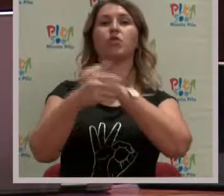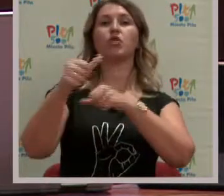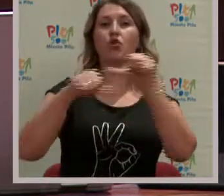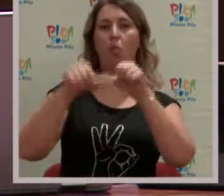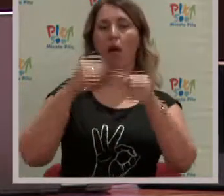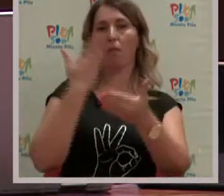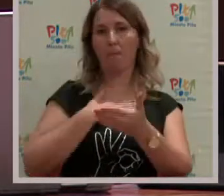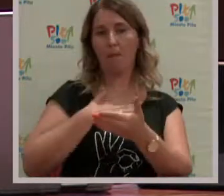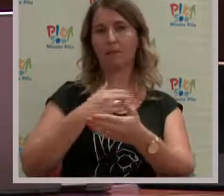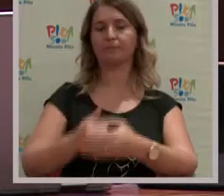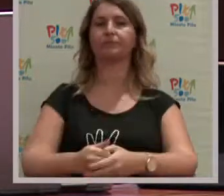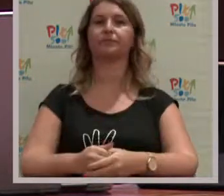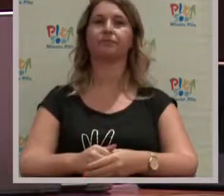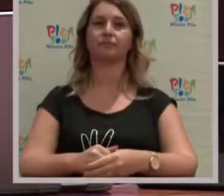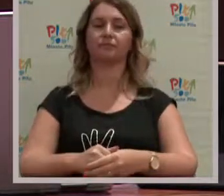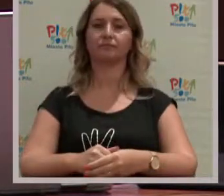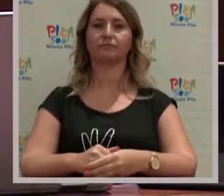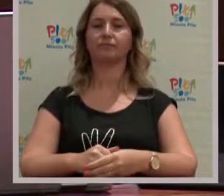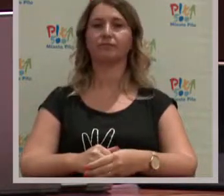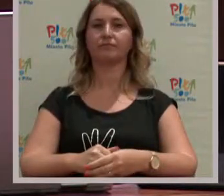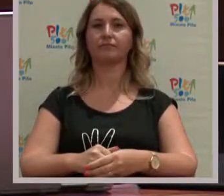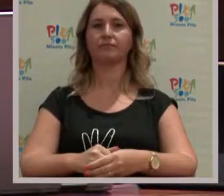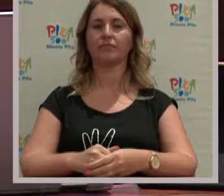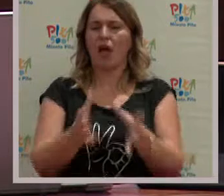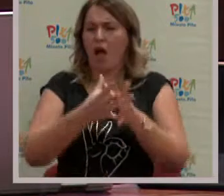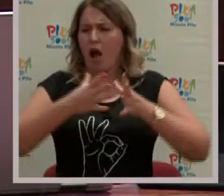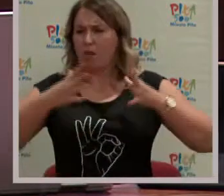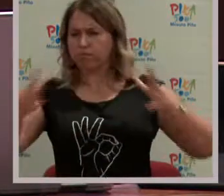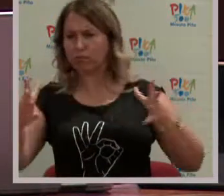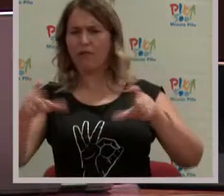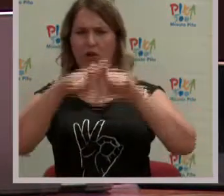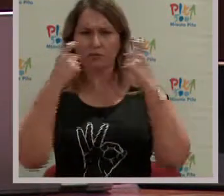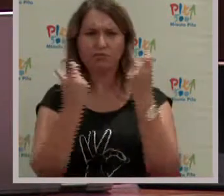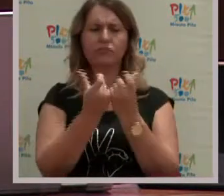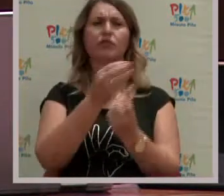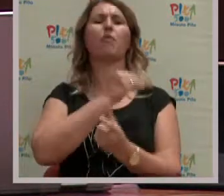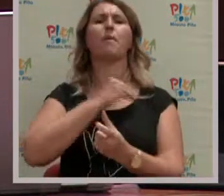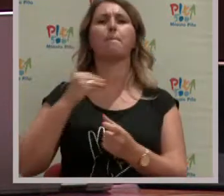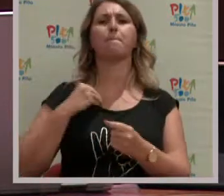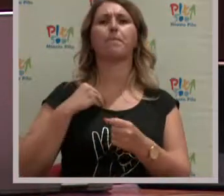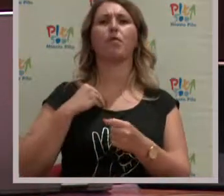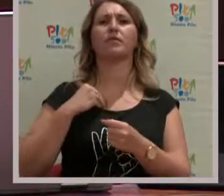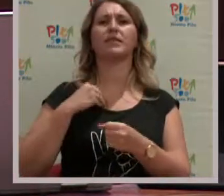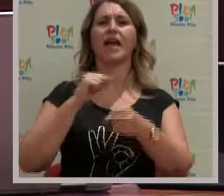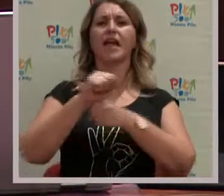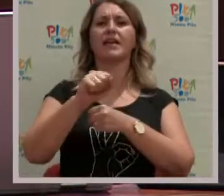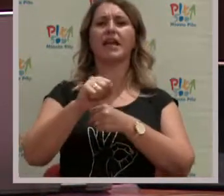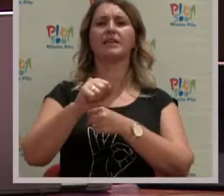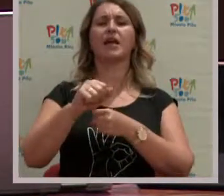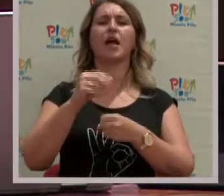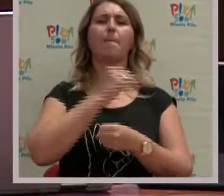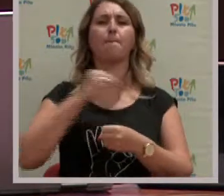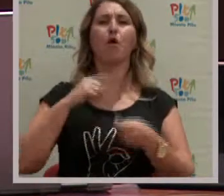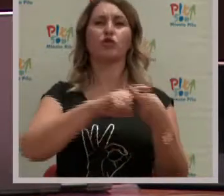Największą organizacją skupiającą osoby niesłyszące, słabo słyszące i głuche w naszym kraju jest Polski